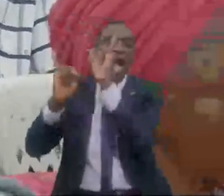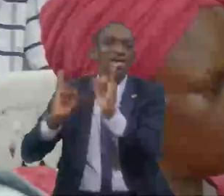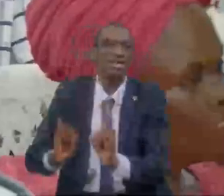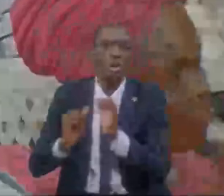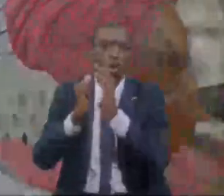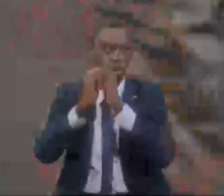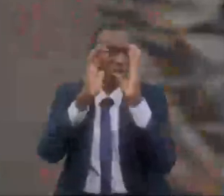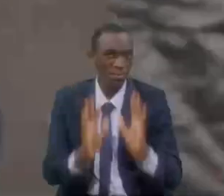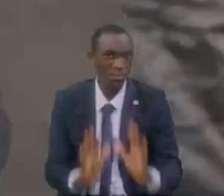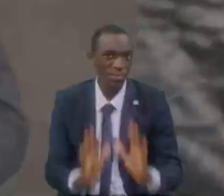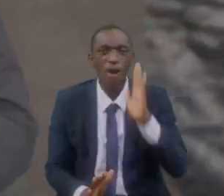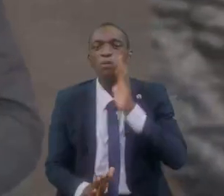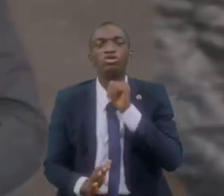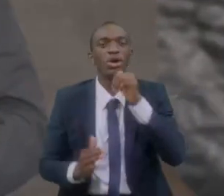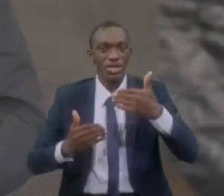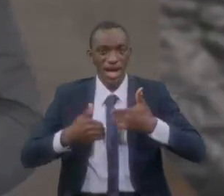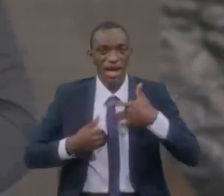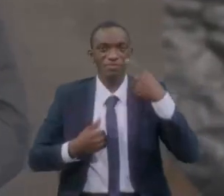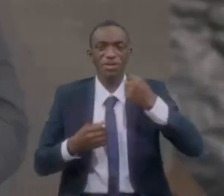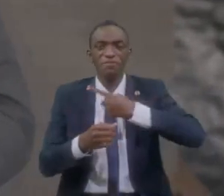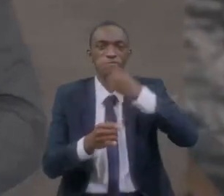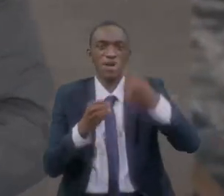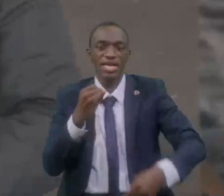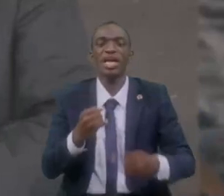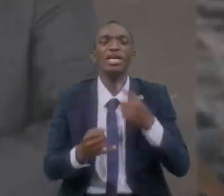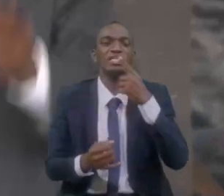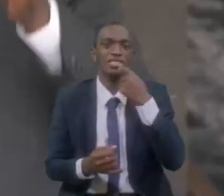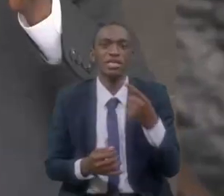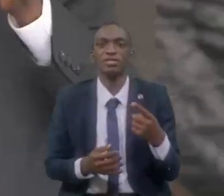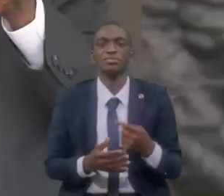les idolâtres n'auront pas le dernier mot.